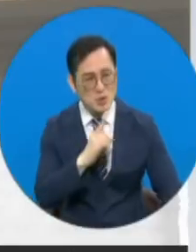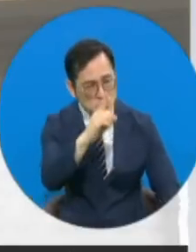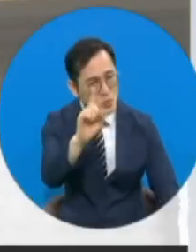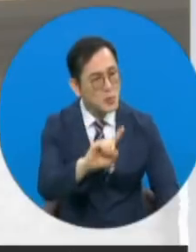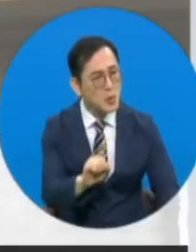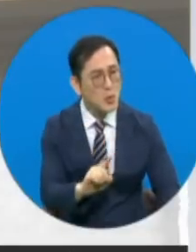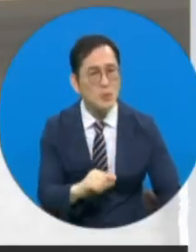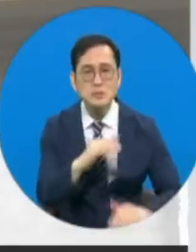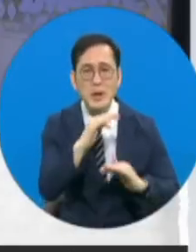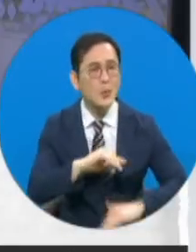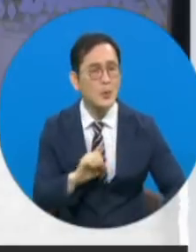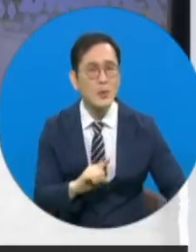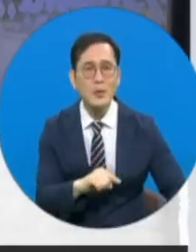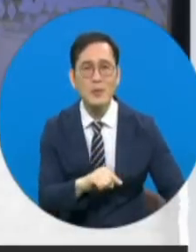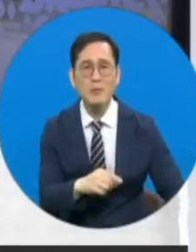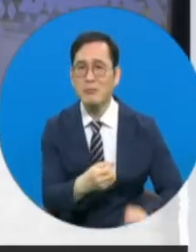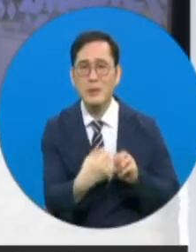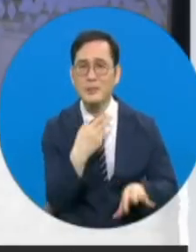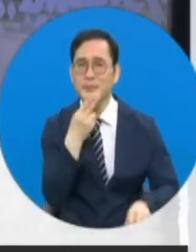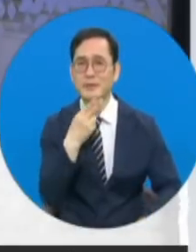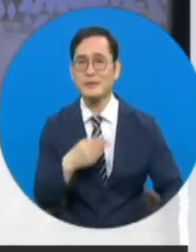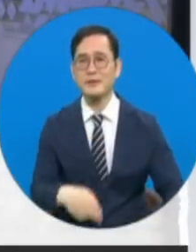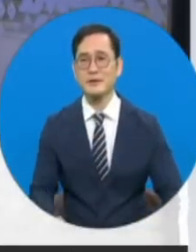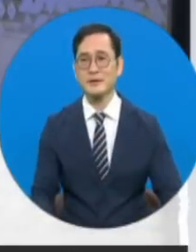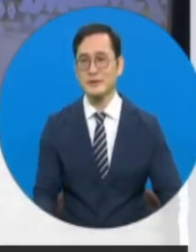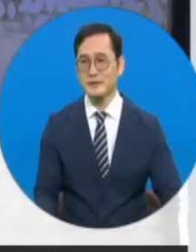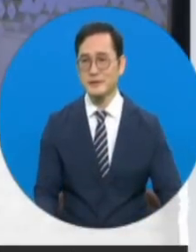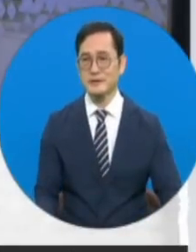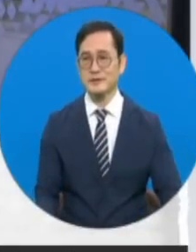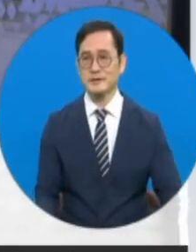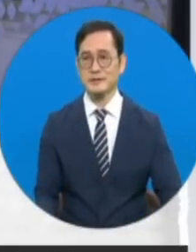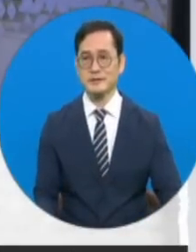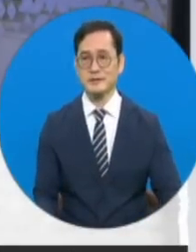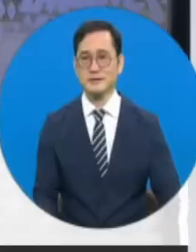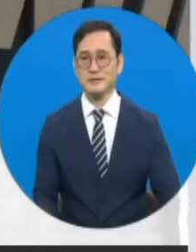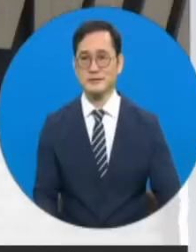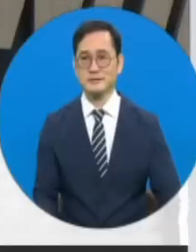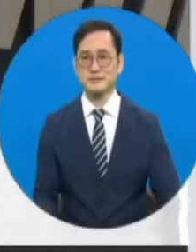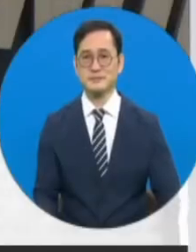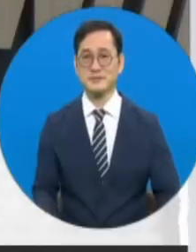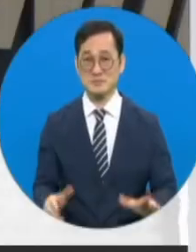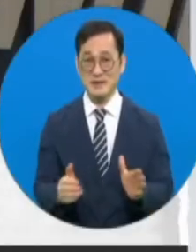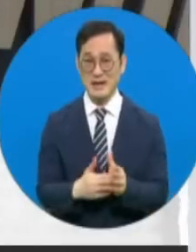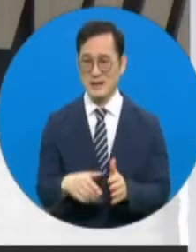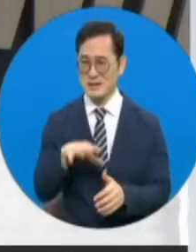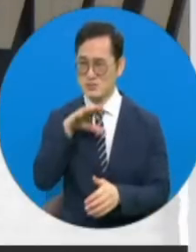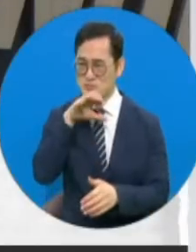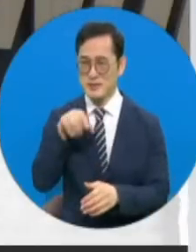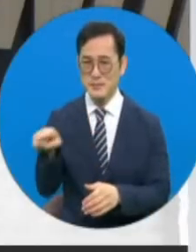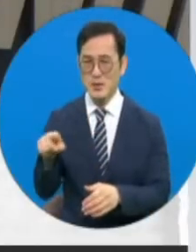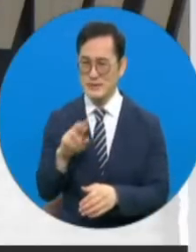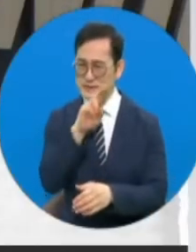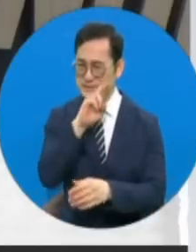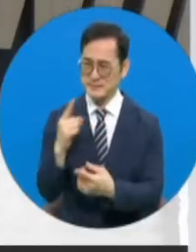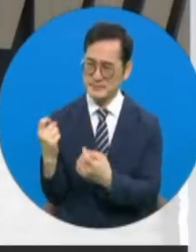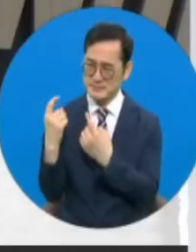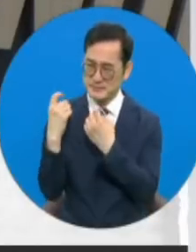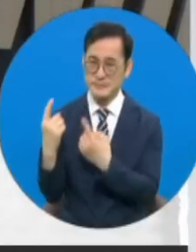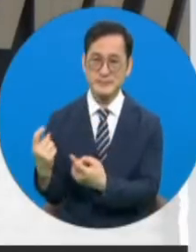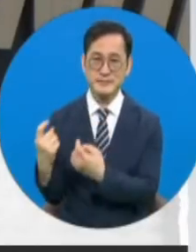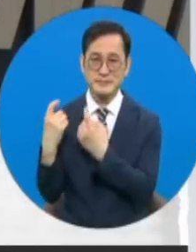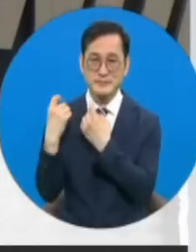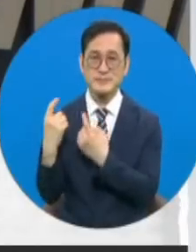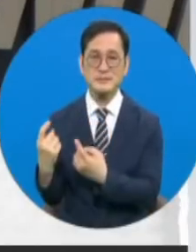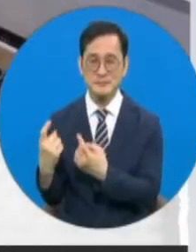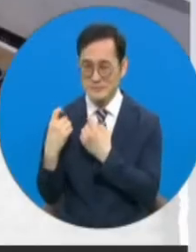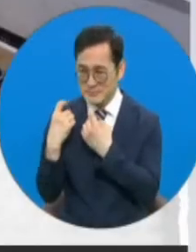않아요 본인이 변호사니까 뭐 아마 그것은 경고성 발언으로 보여요 이제까지 나온 내용을 가지고 법적 조치 할